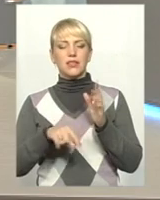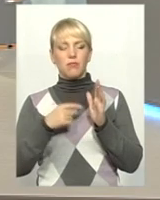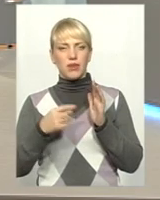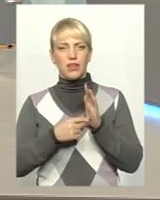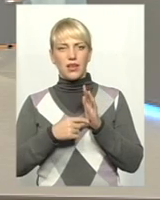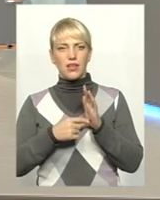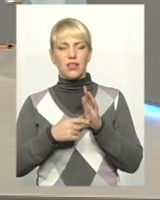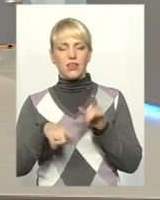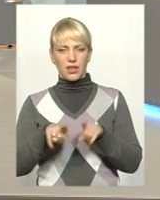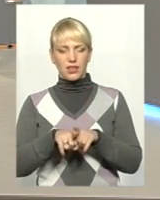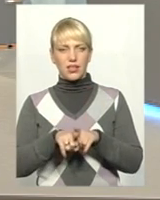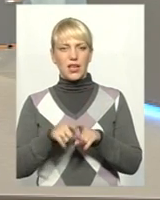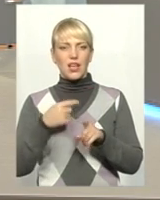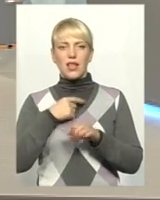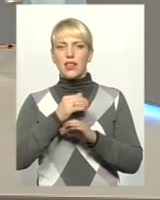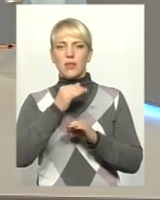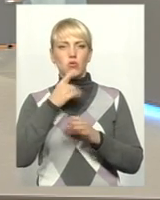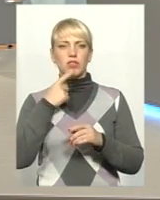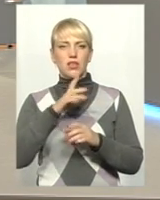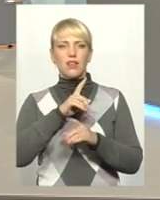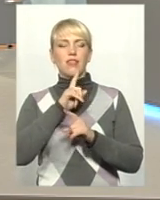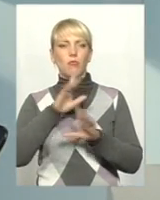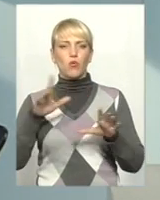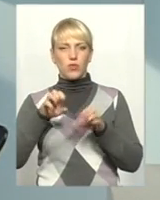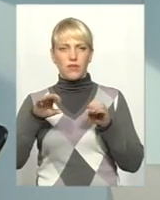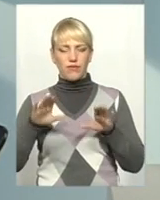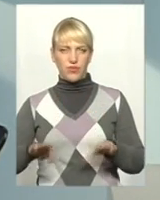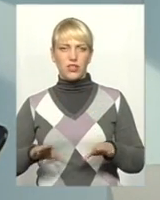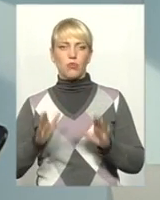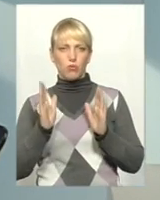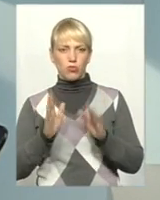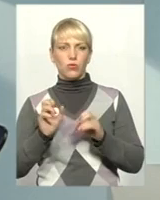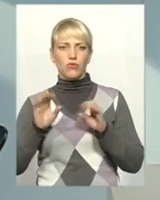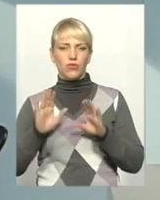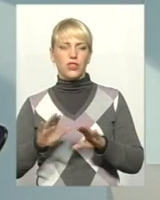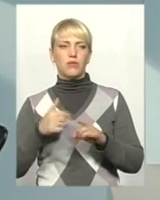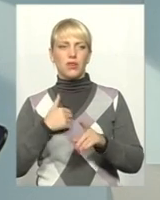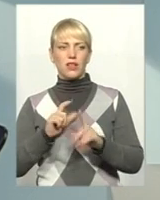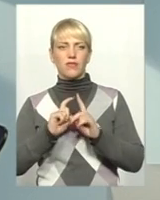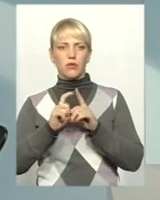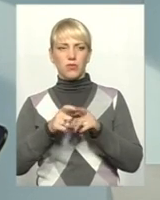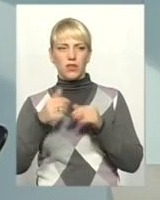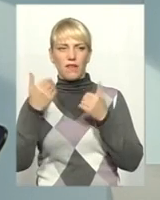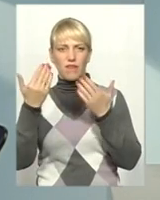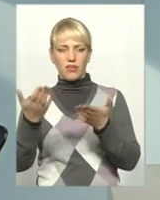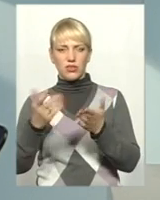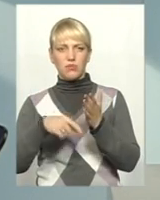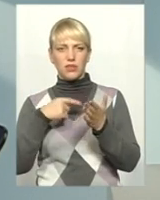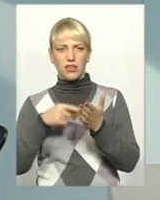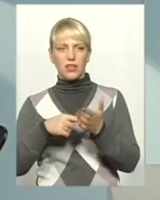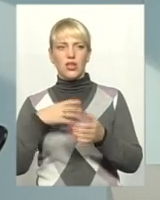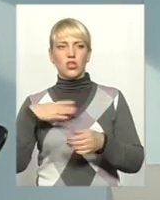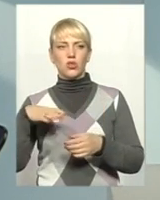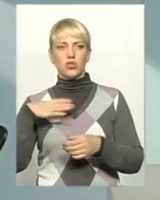будуть вирішені, це так, якщо задавали це питання. Тобто, віддаючи відповіді на ваше питання,